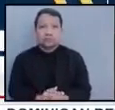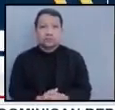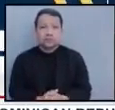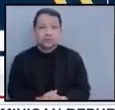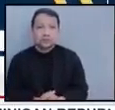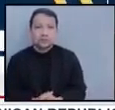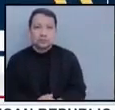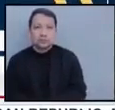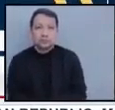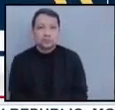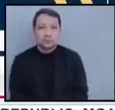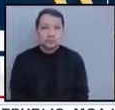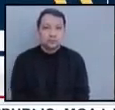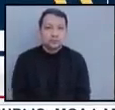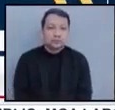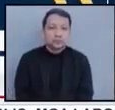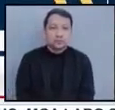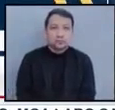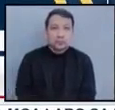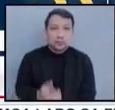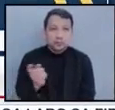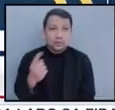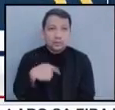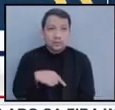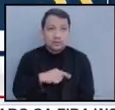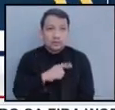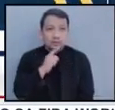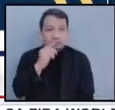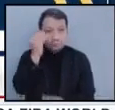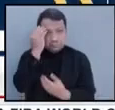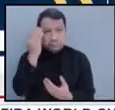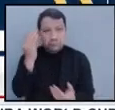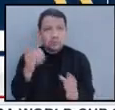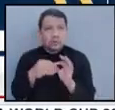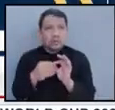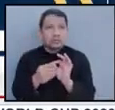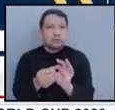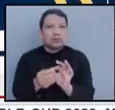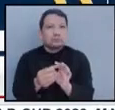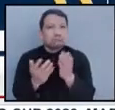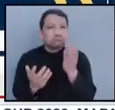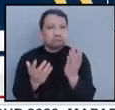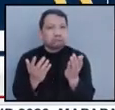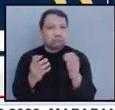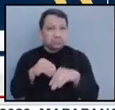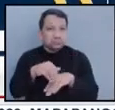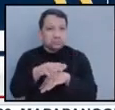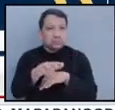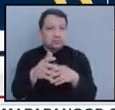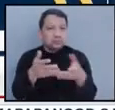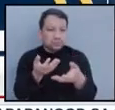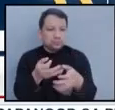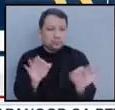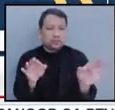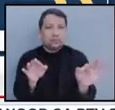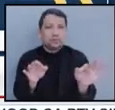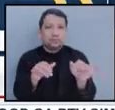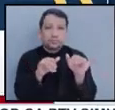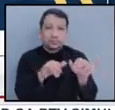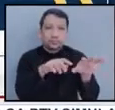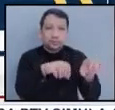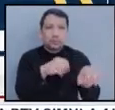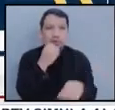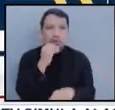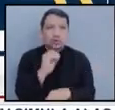pahayag, sinabi naman ng House Sergeant at Arms na ang abiso sa kanila, bagamat pinalaya na, mananatili ang contempt order